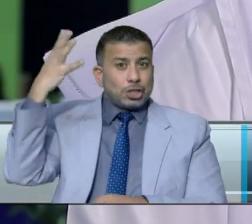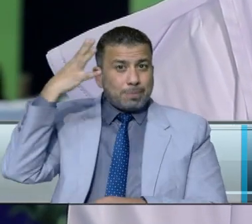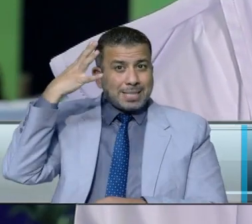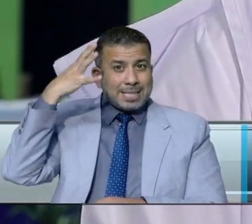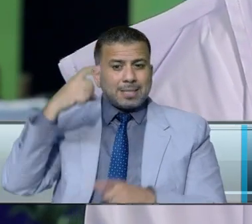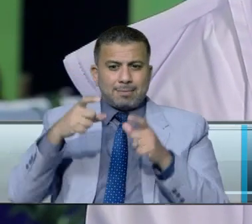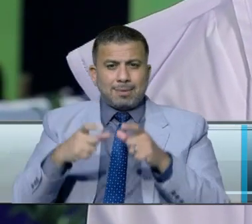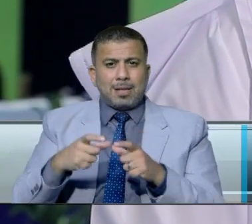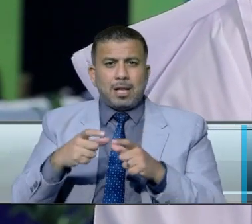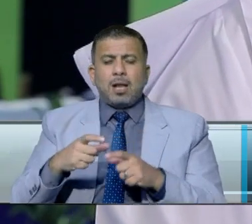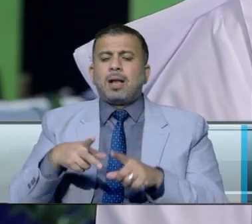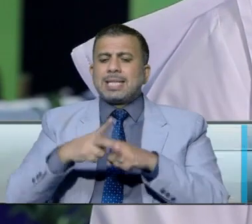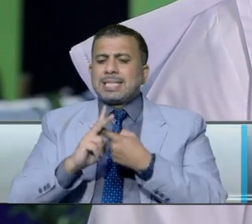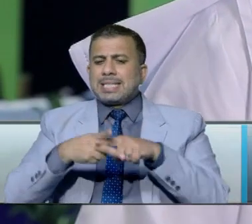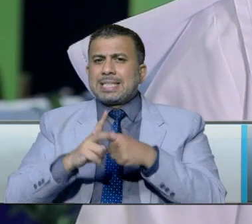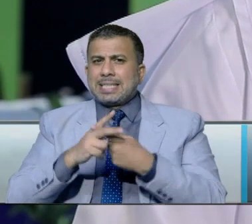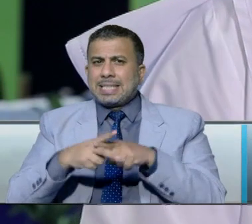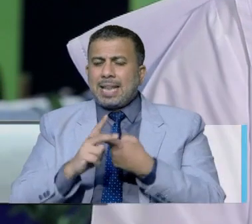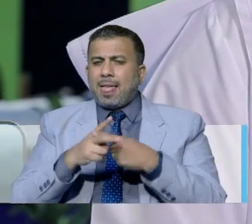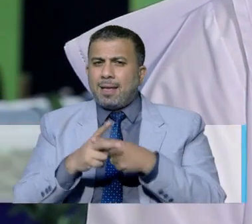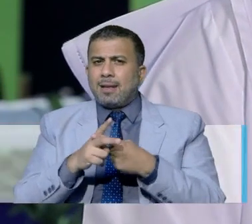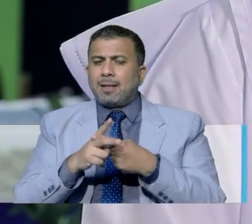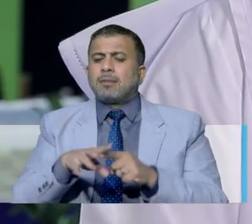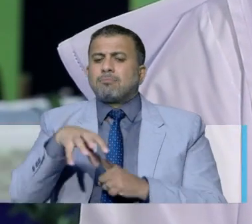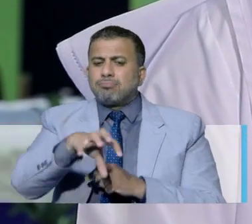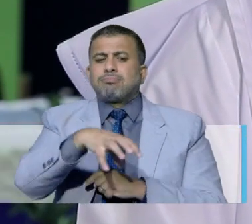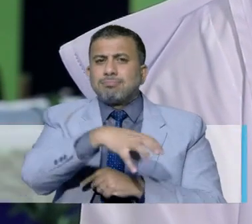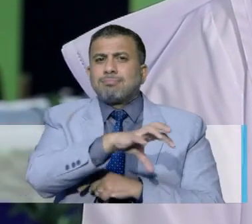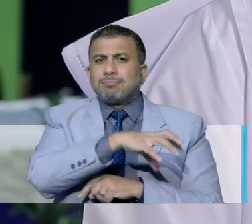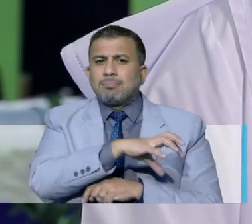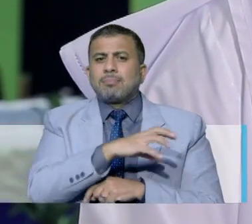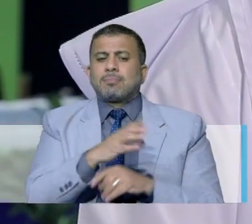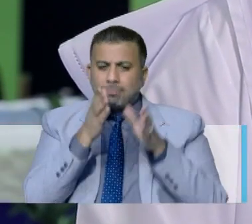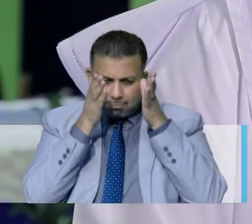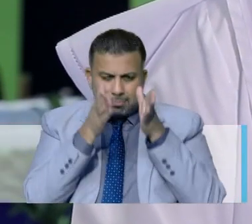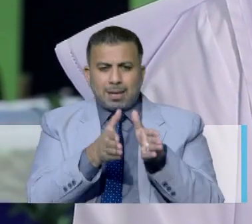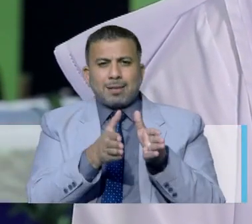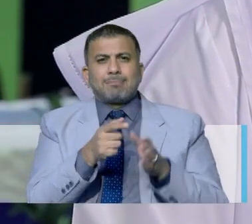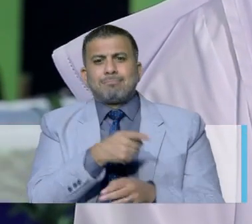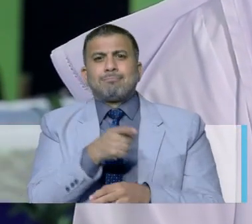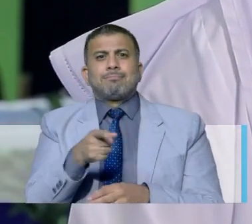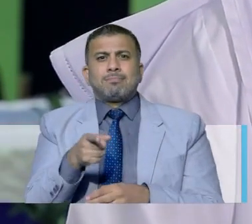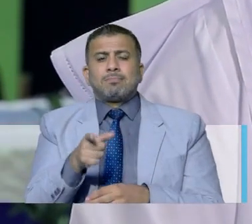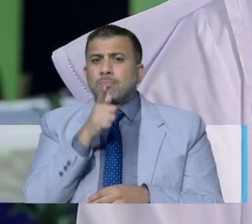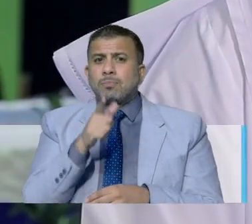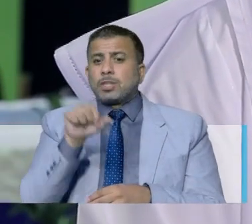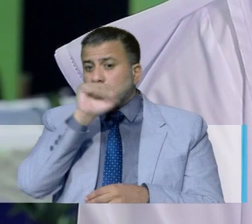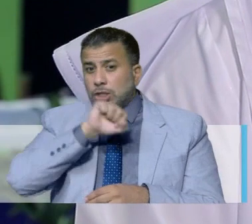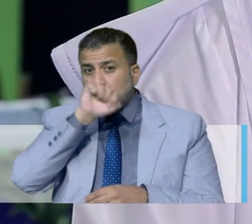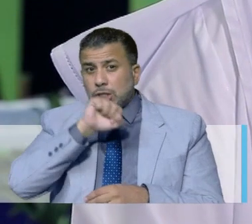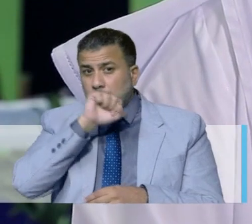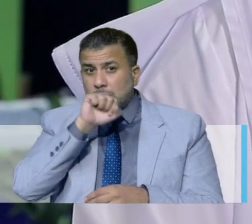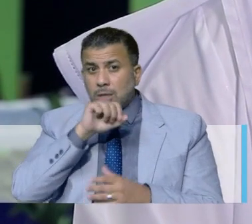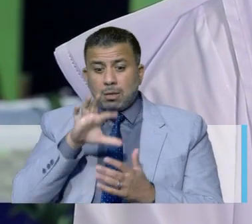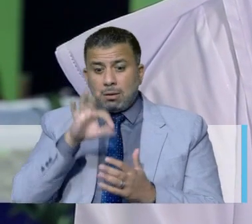ومنها القطاعات الصناعية والقطاعات الثانية اللي نركز عليها. تعتبر إمارة الشارقة